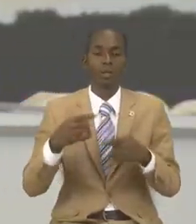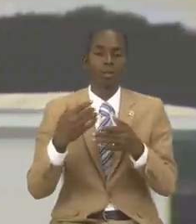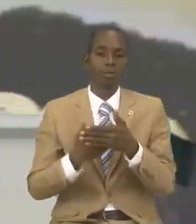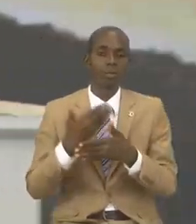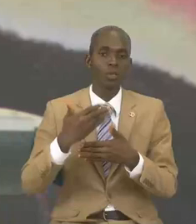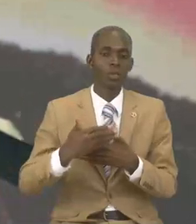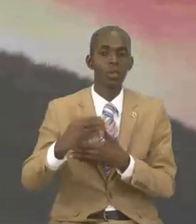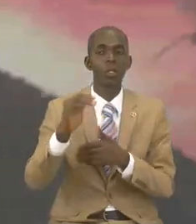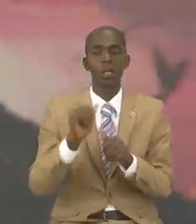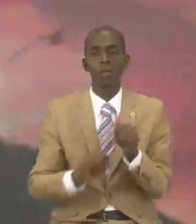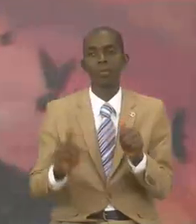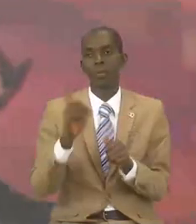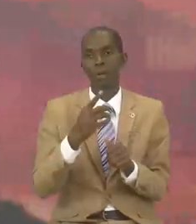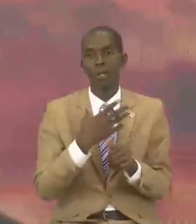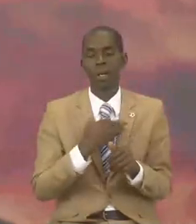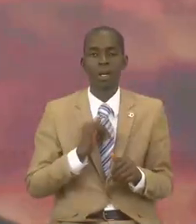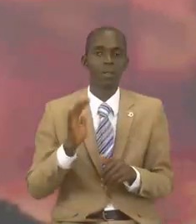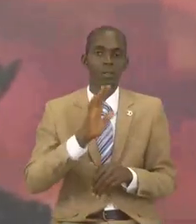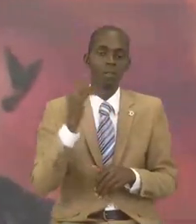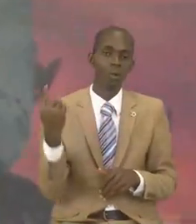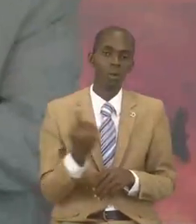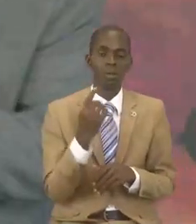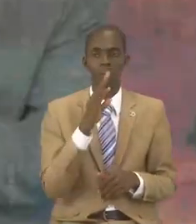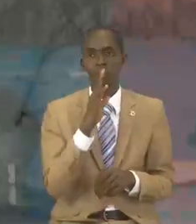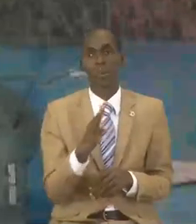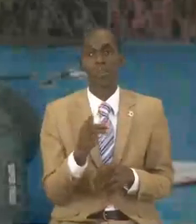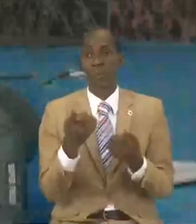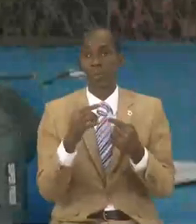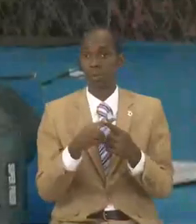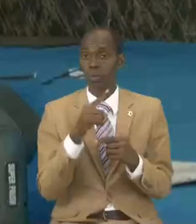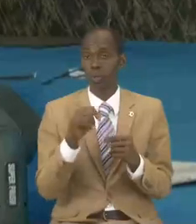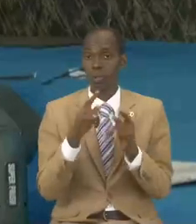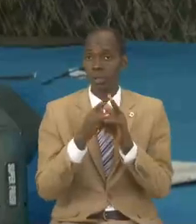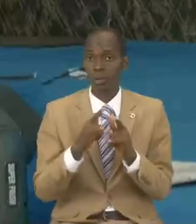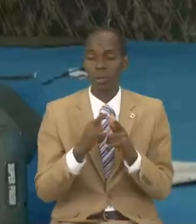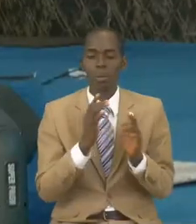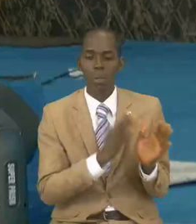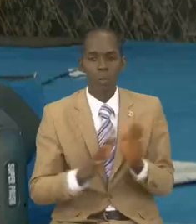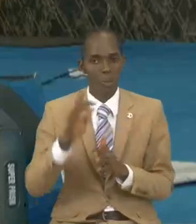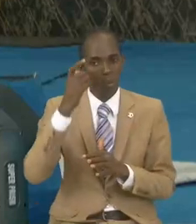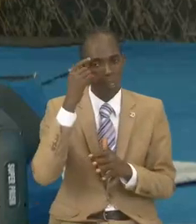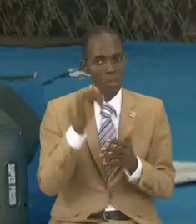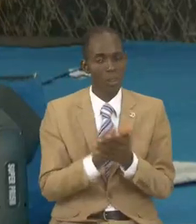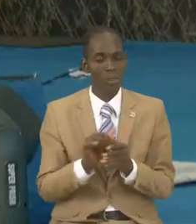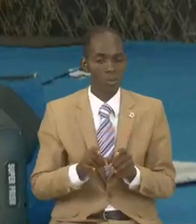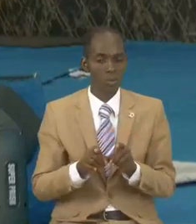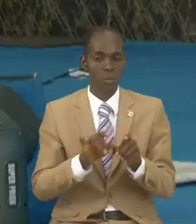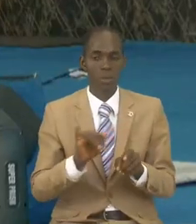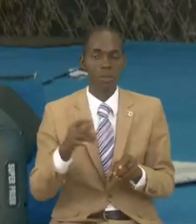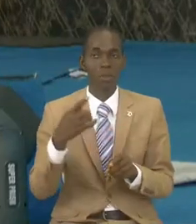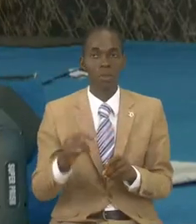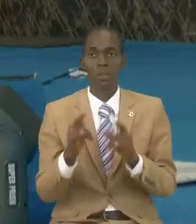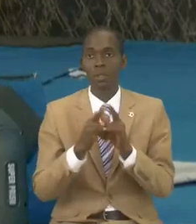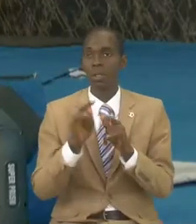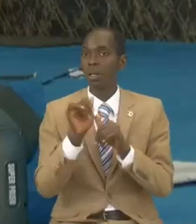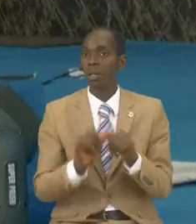aille au-delà de tout niveau. Alors tu viens à la retraite, prends ta décision qu'au cours de la retraite,